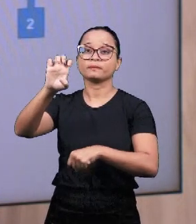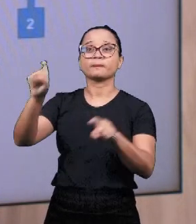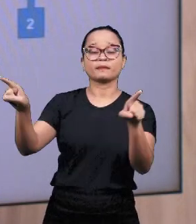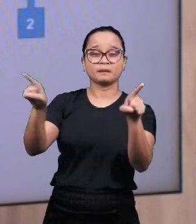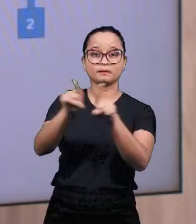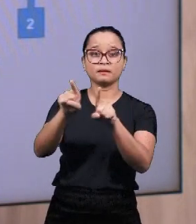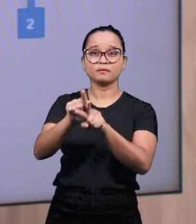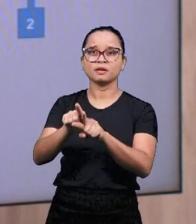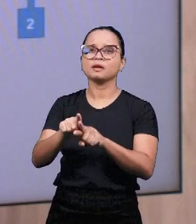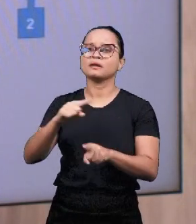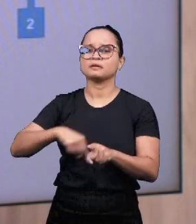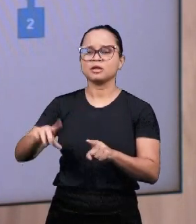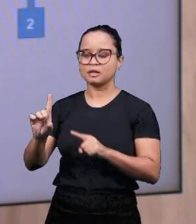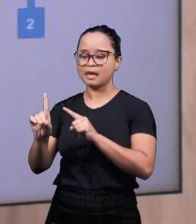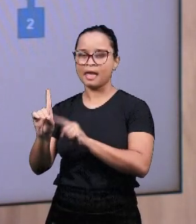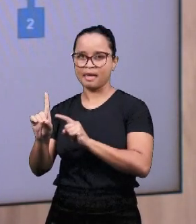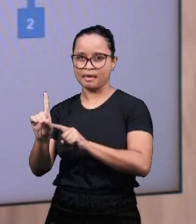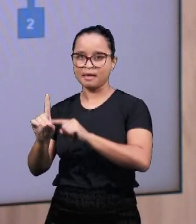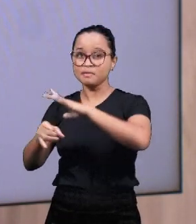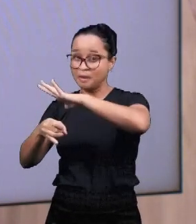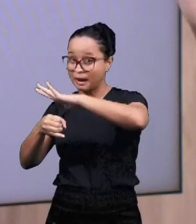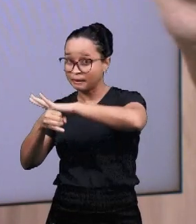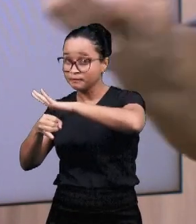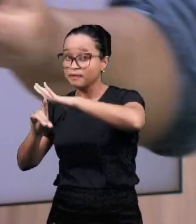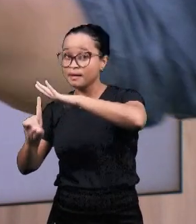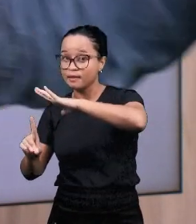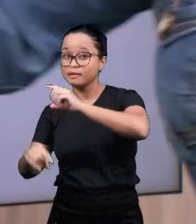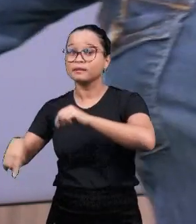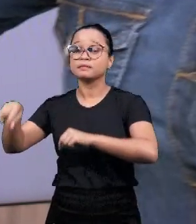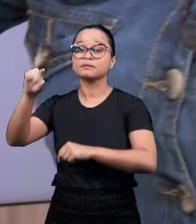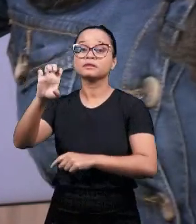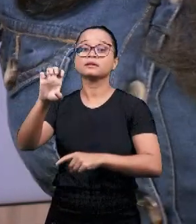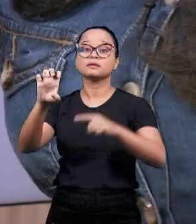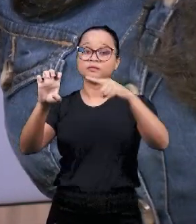E septième, Mi majeur septième.